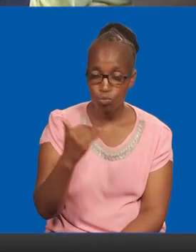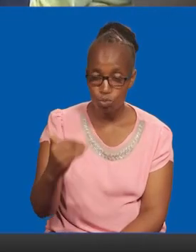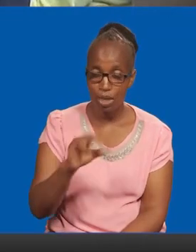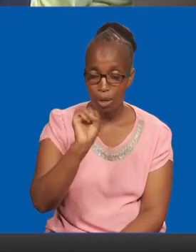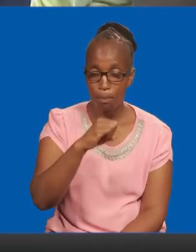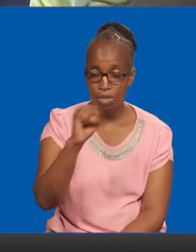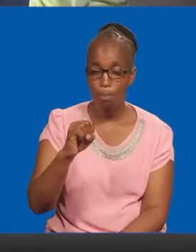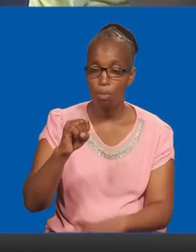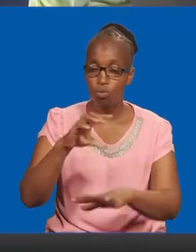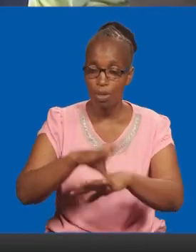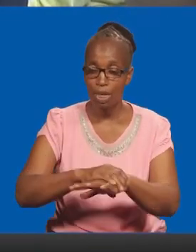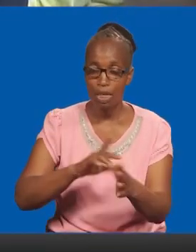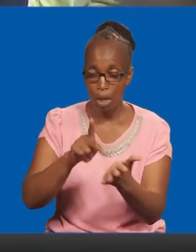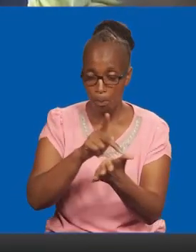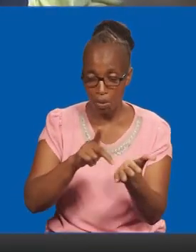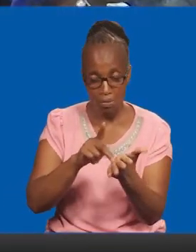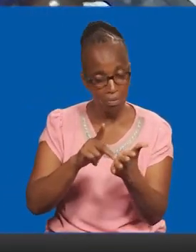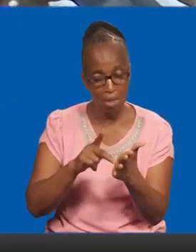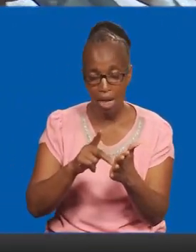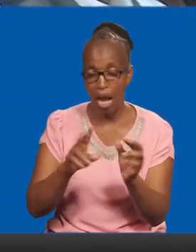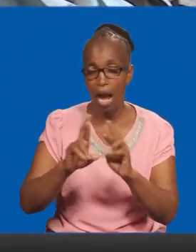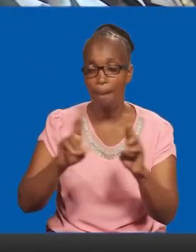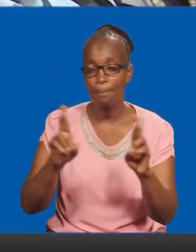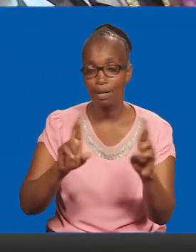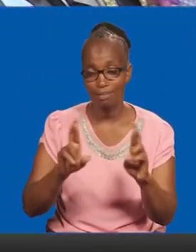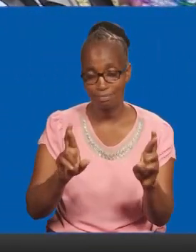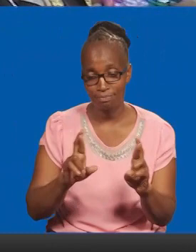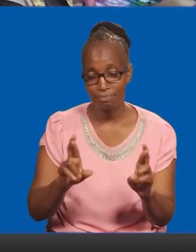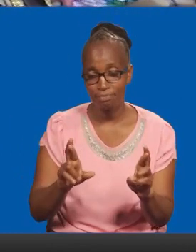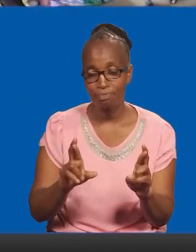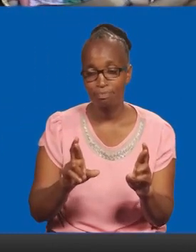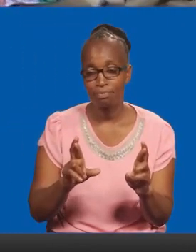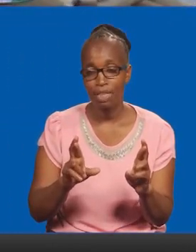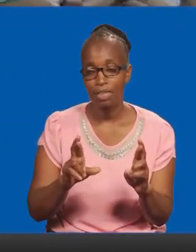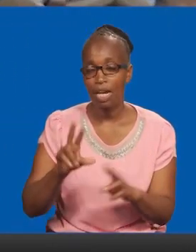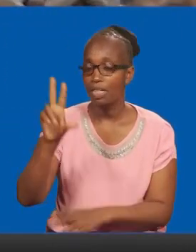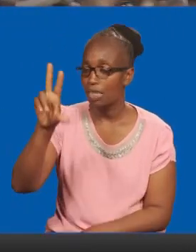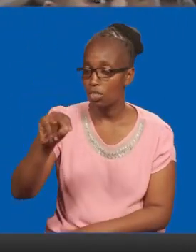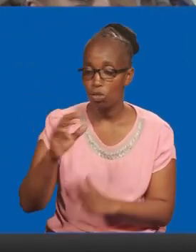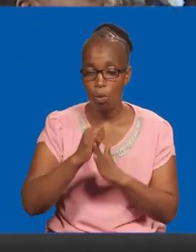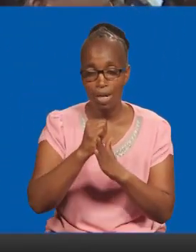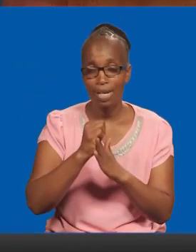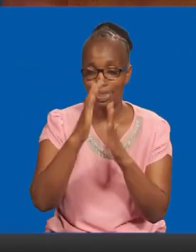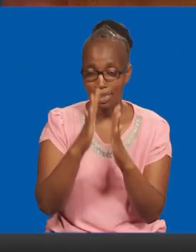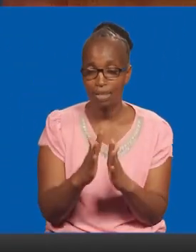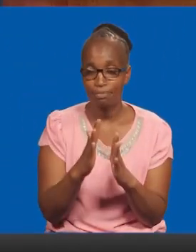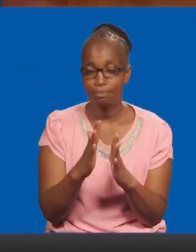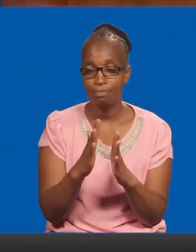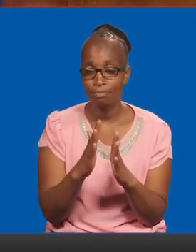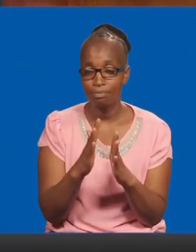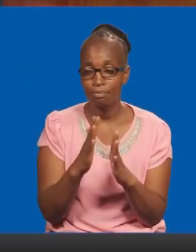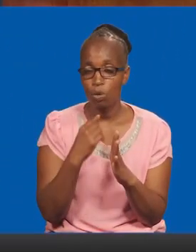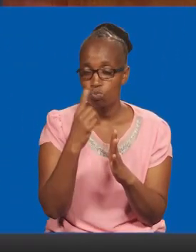tayari. Niko tayari. Na hakuna kiongozi yeyote, governor unajua, mtu angetaka